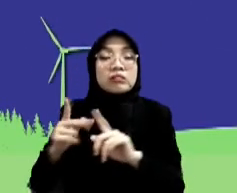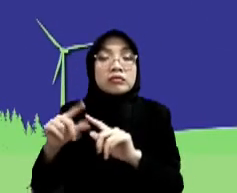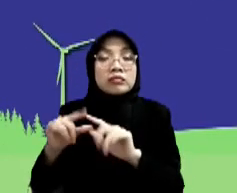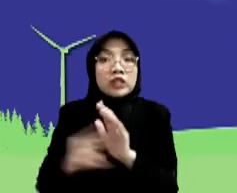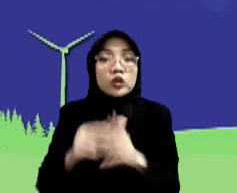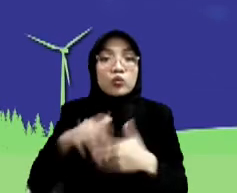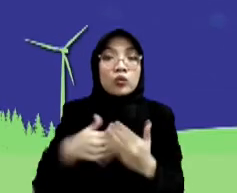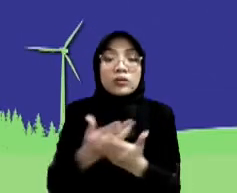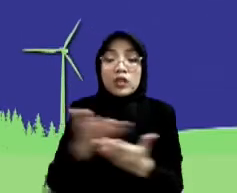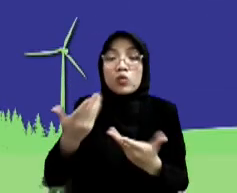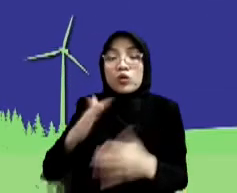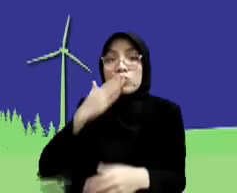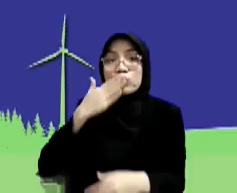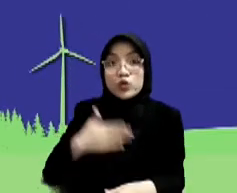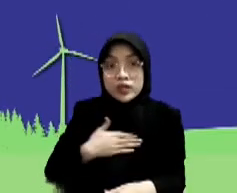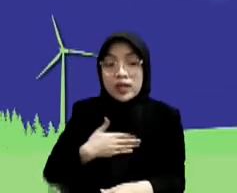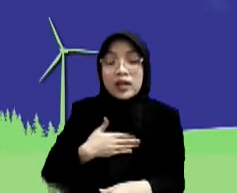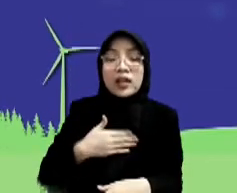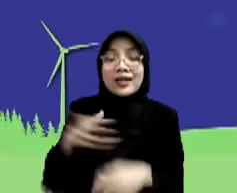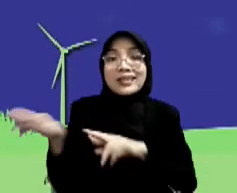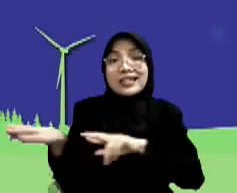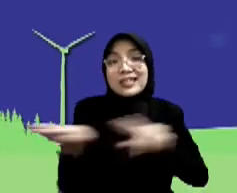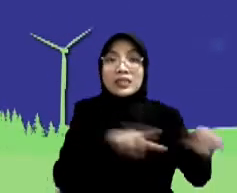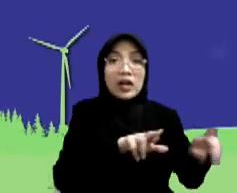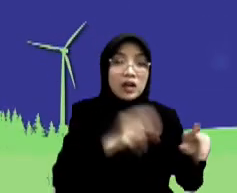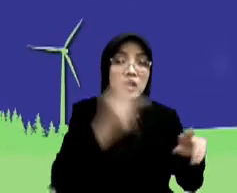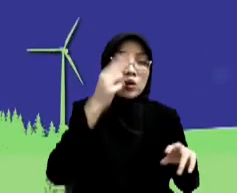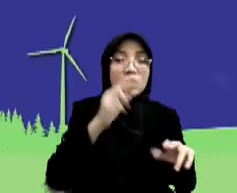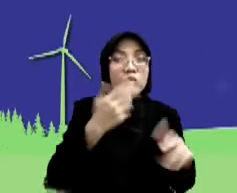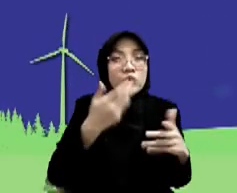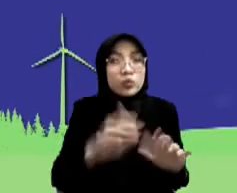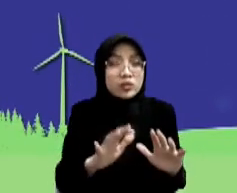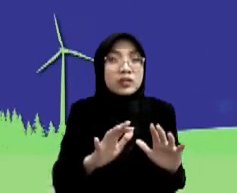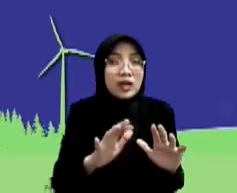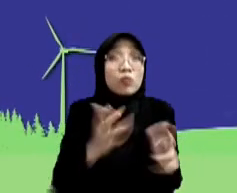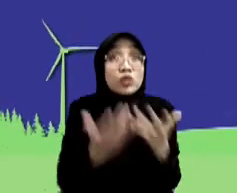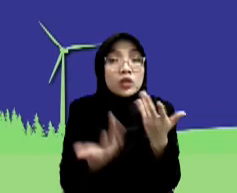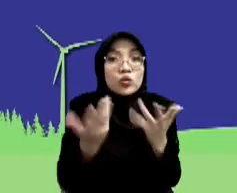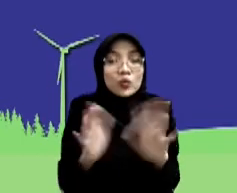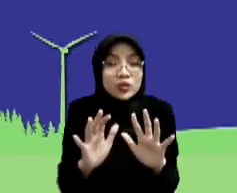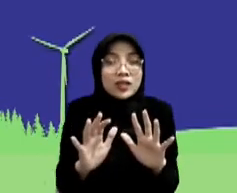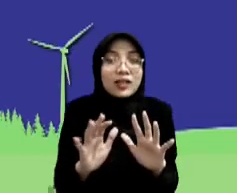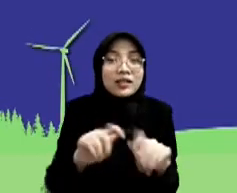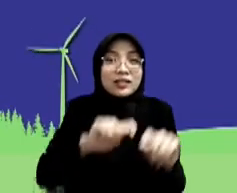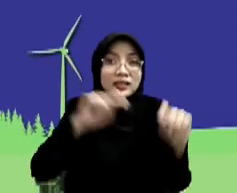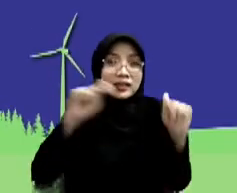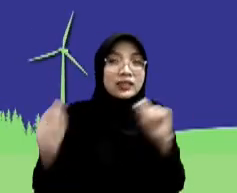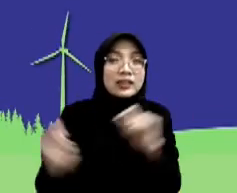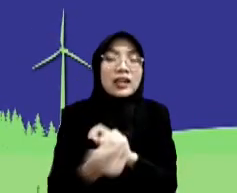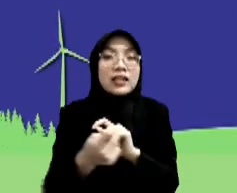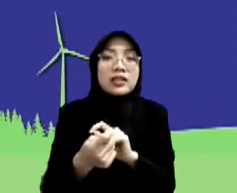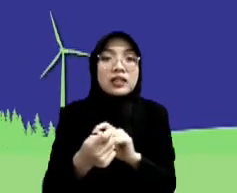eh mempunyai eh rencana untuk atau sudah bahkan ya Mbak Rati ya Eh ganti eh